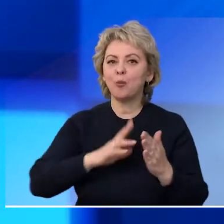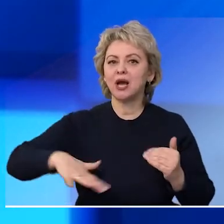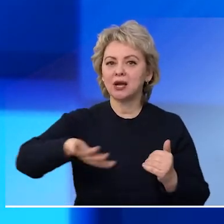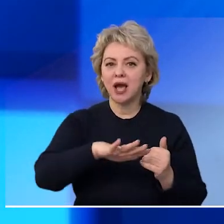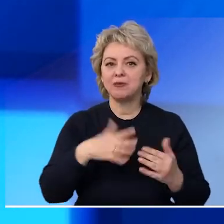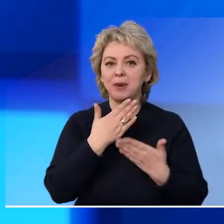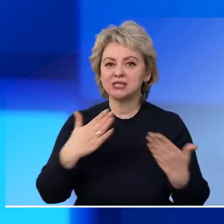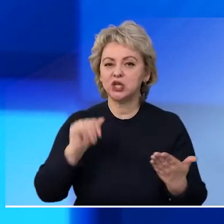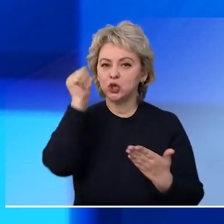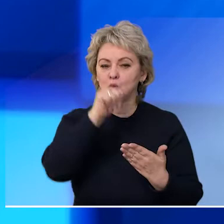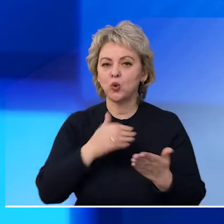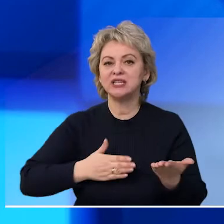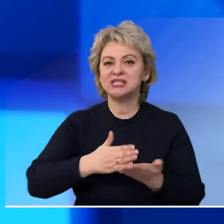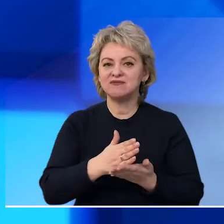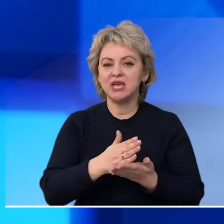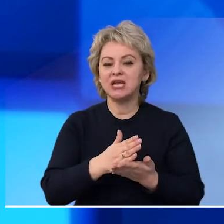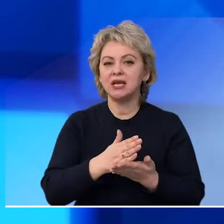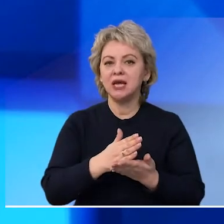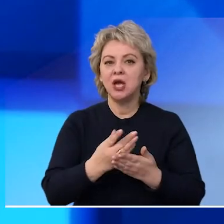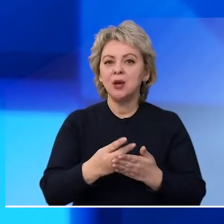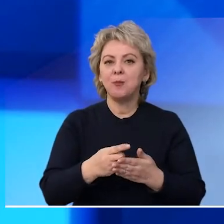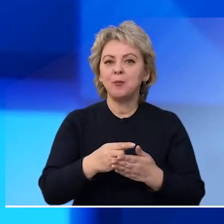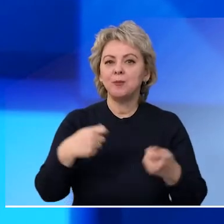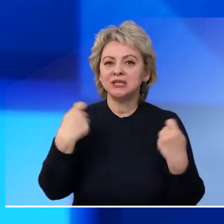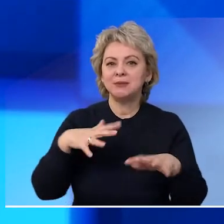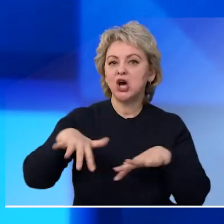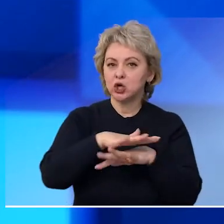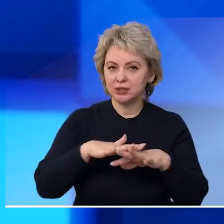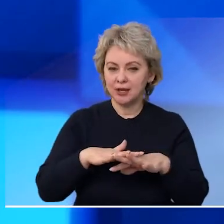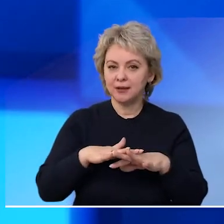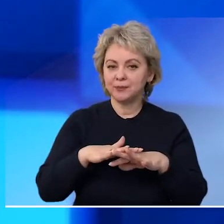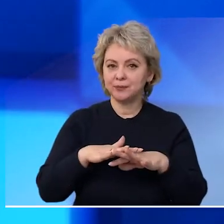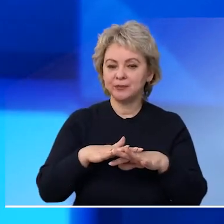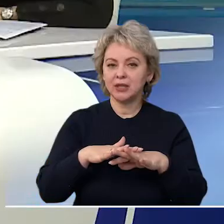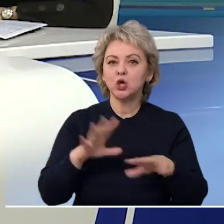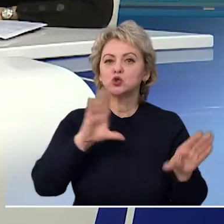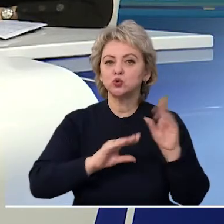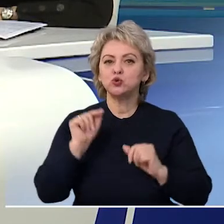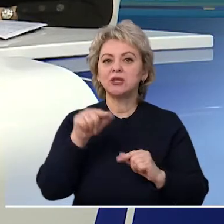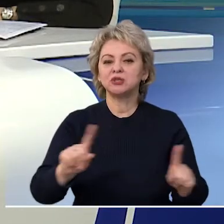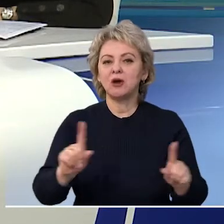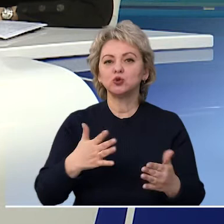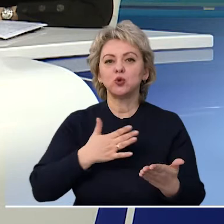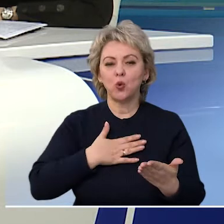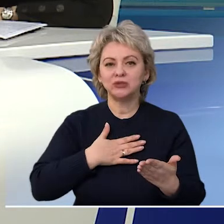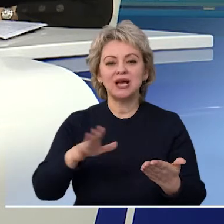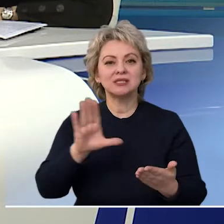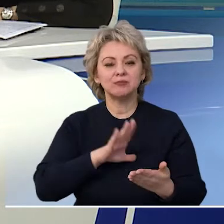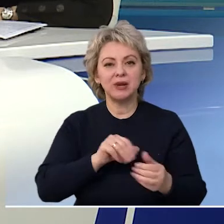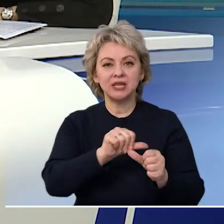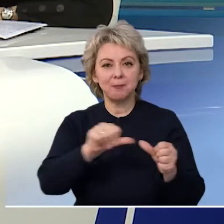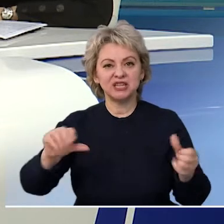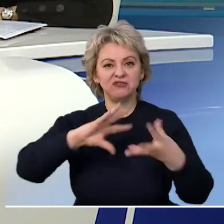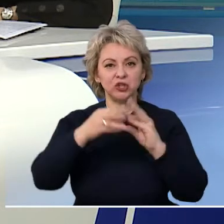Донском крае в последние годы в сфере именно потребительского рынка? Ну, с учетом того, что у нас